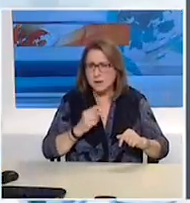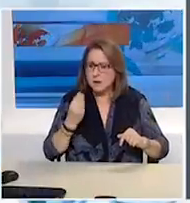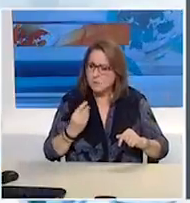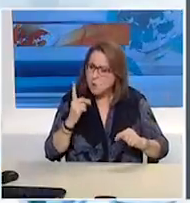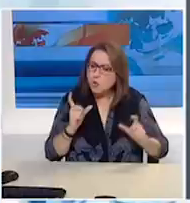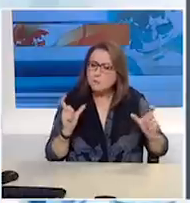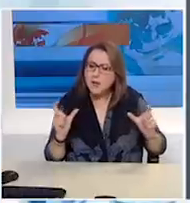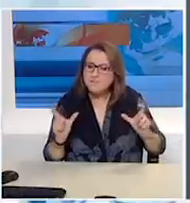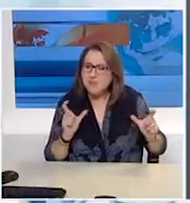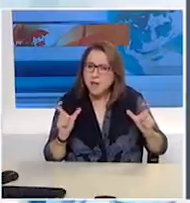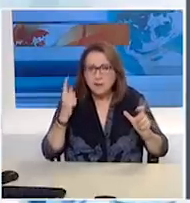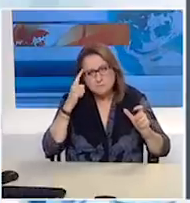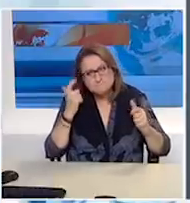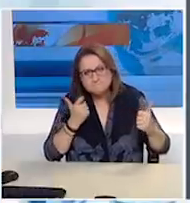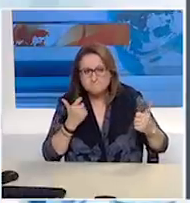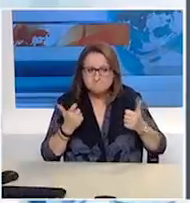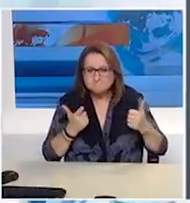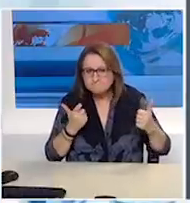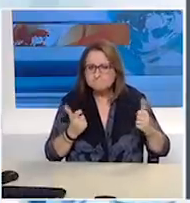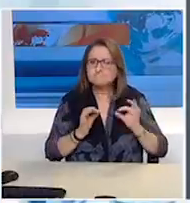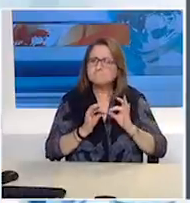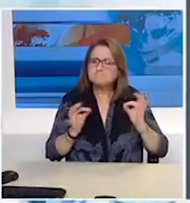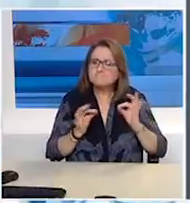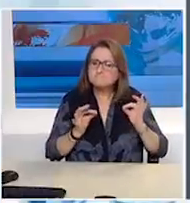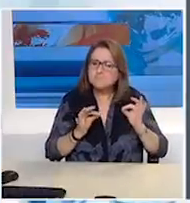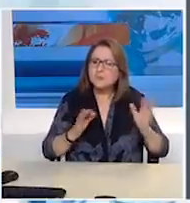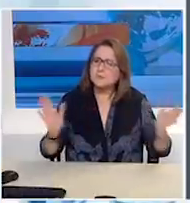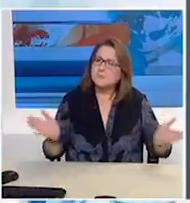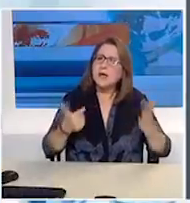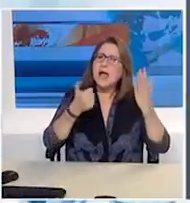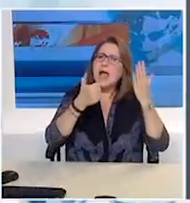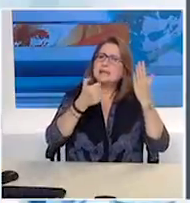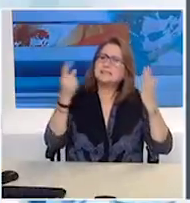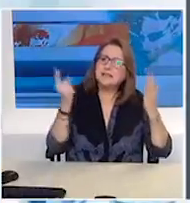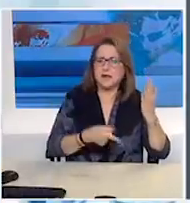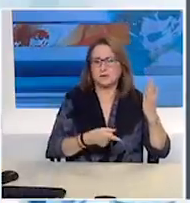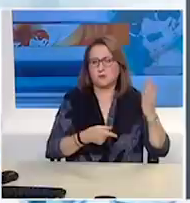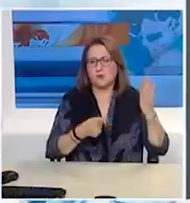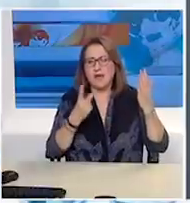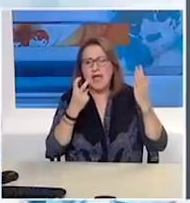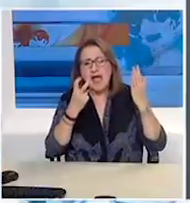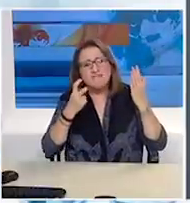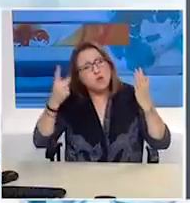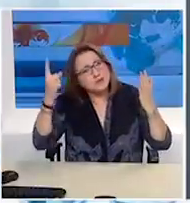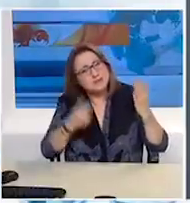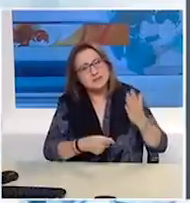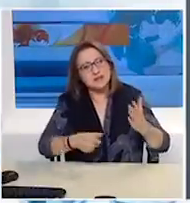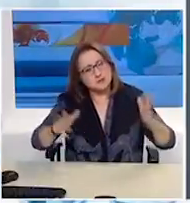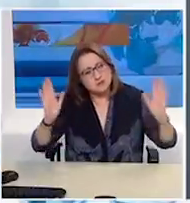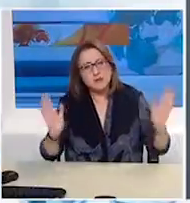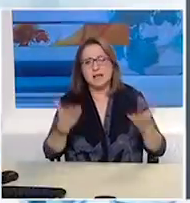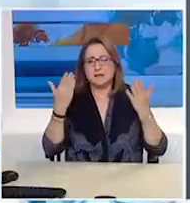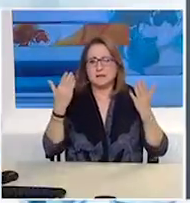τα μέτρα, και εγώ λέω ας είμαστε 60%, 70%, ας φτάσουμε σε τέτοια νούμερα